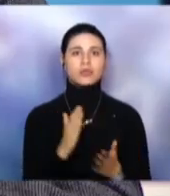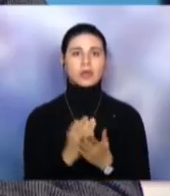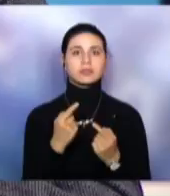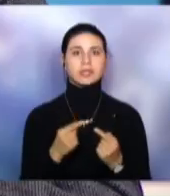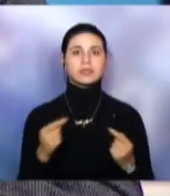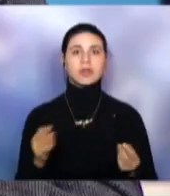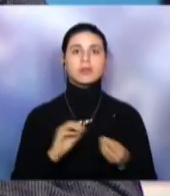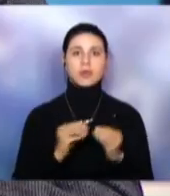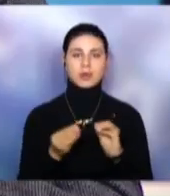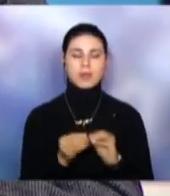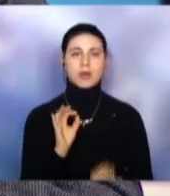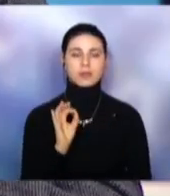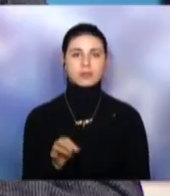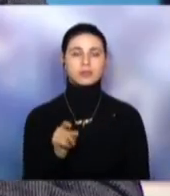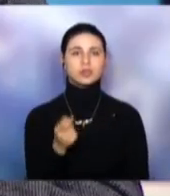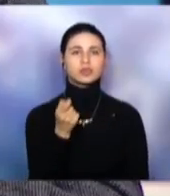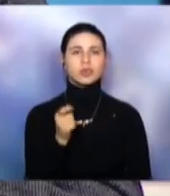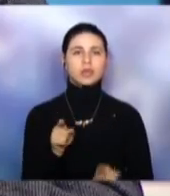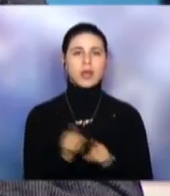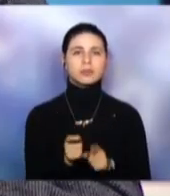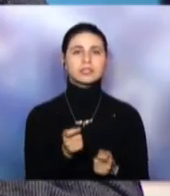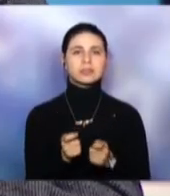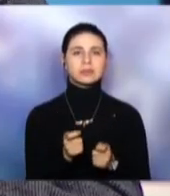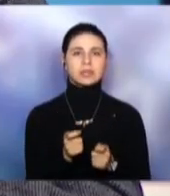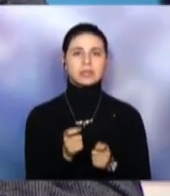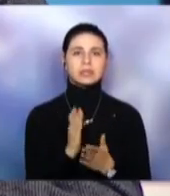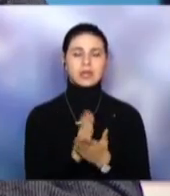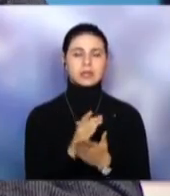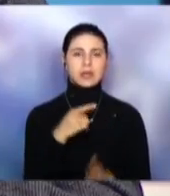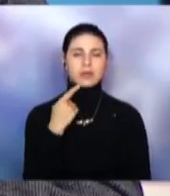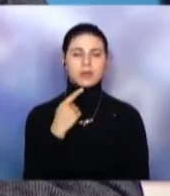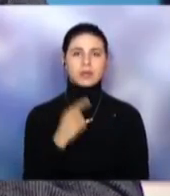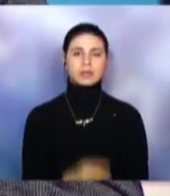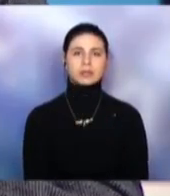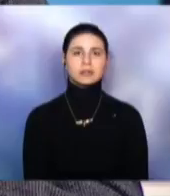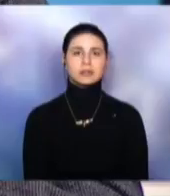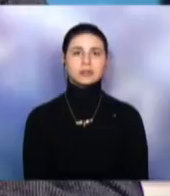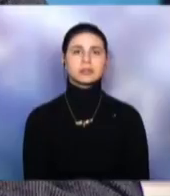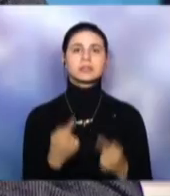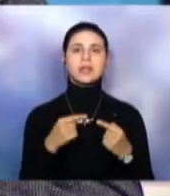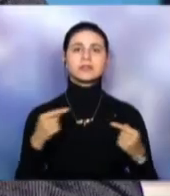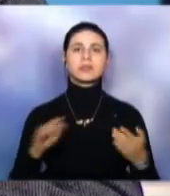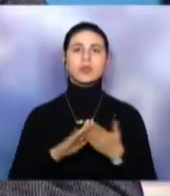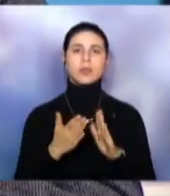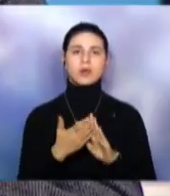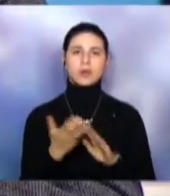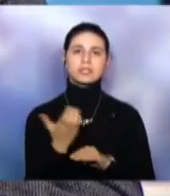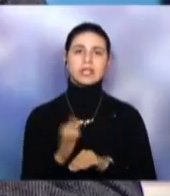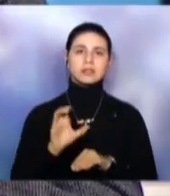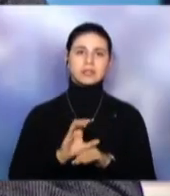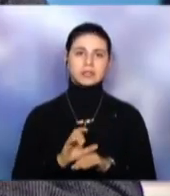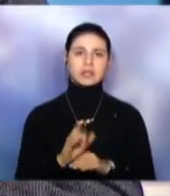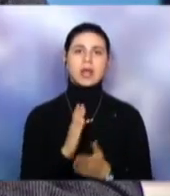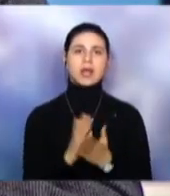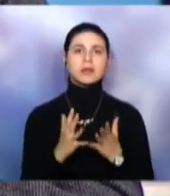დიაგნოზი დადგენილი გარკვეული სიფრთხილით უდგებიან ექსტრემალურ მდგომარეობებს დატვირთვებს